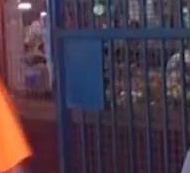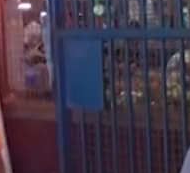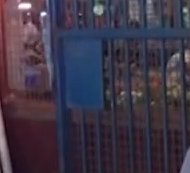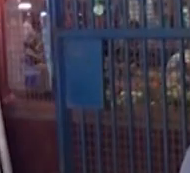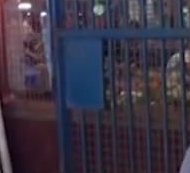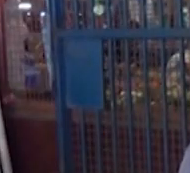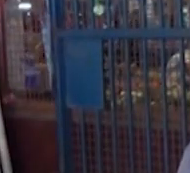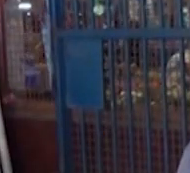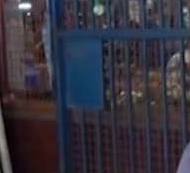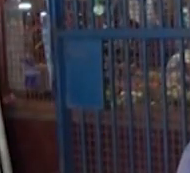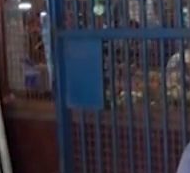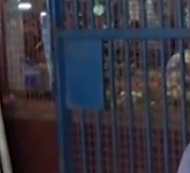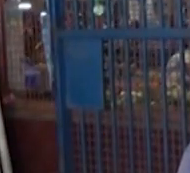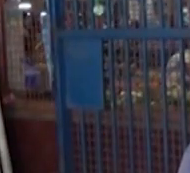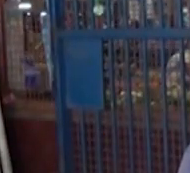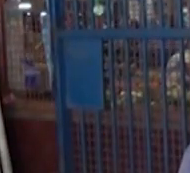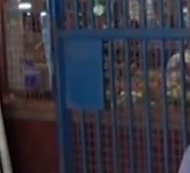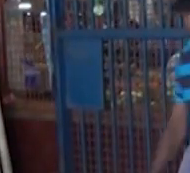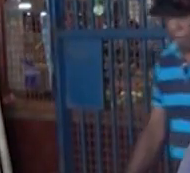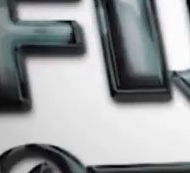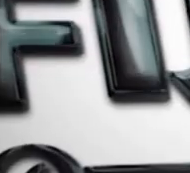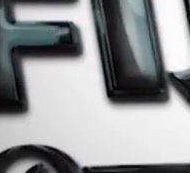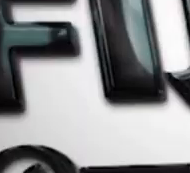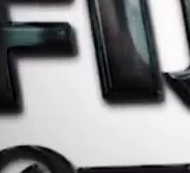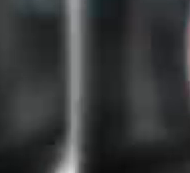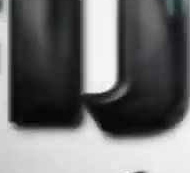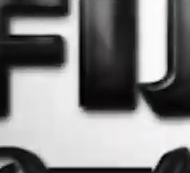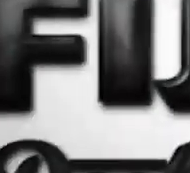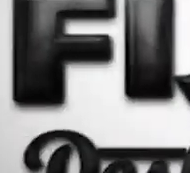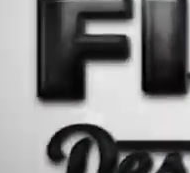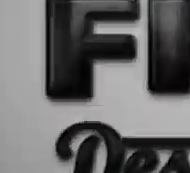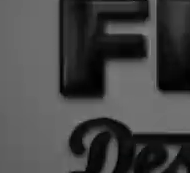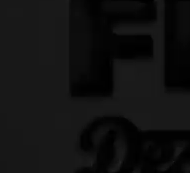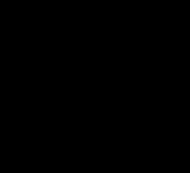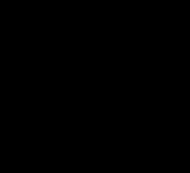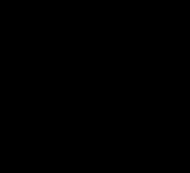में पुराना गाना लगे, हमें बहुत अच्छा लगे। रेडियो फीजी 2 देश की धड़कन।